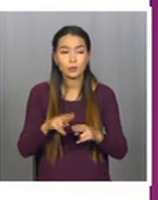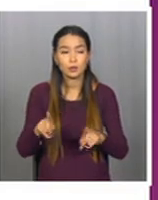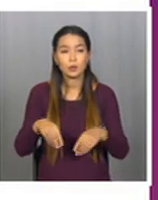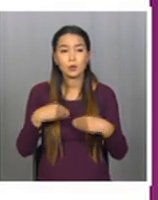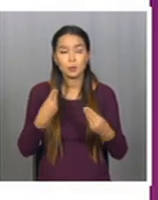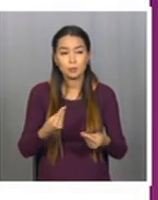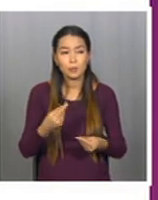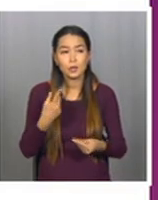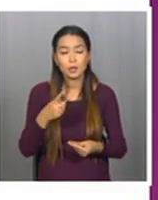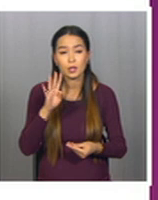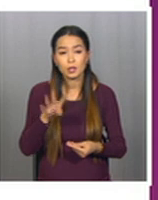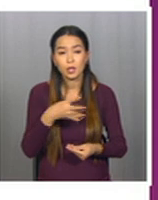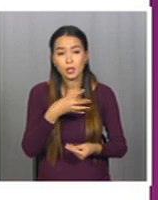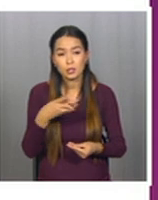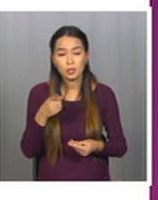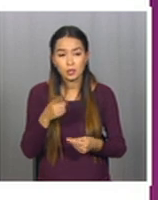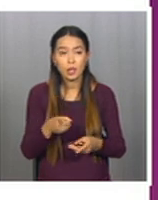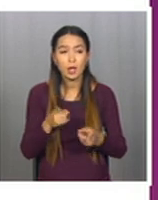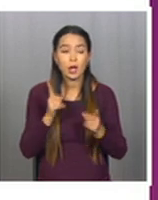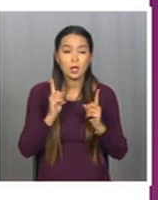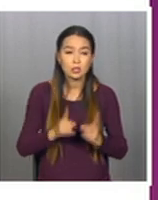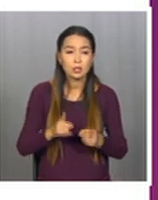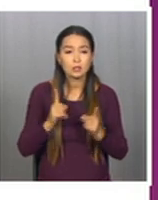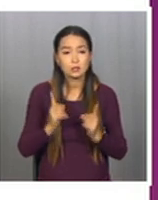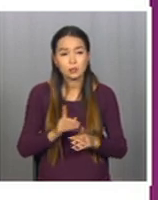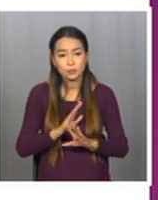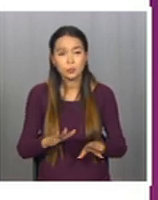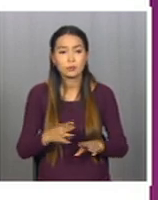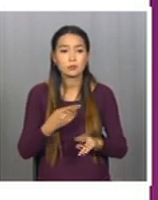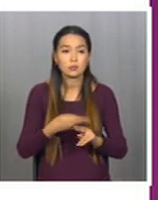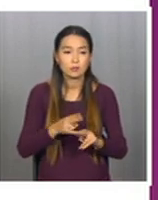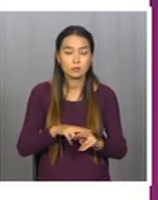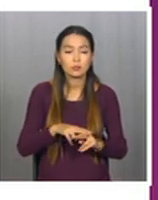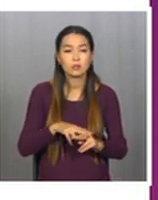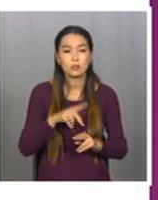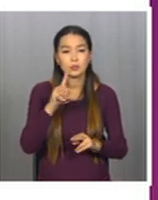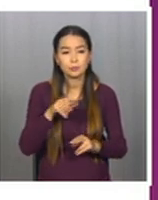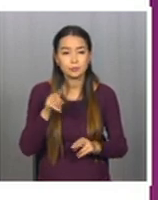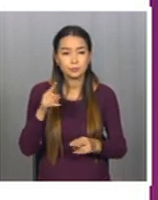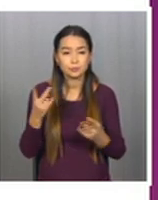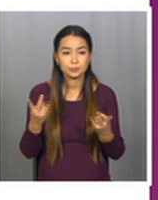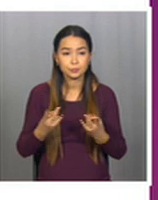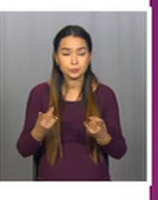тұжырымдарды ақиқаттығына сәйкес дұрыс не бұрыс деп белгілеп көрейік.